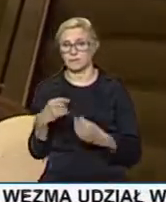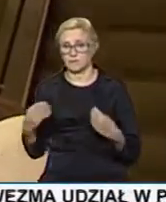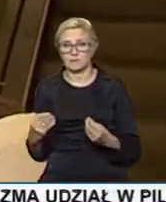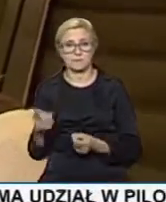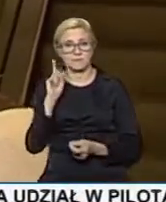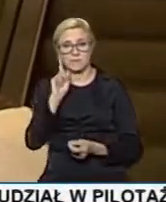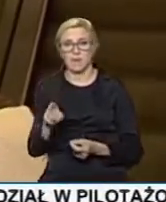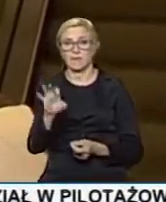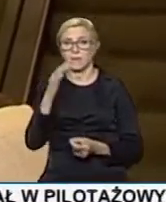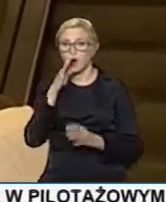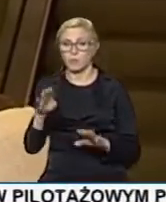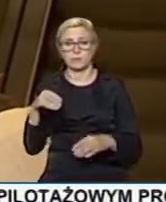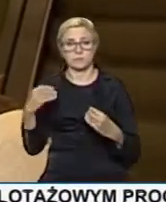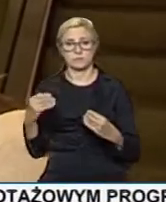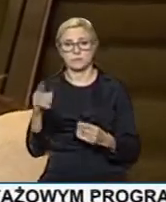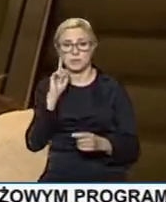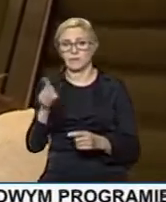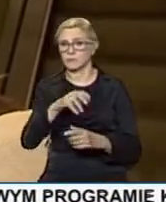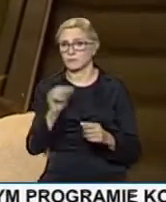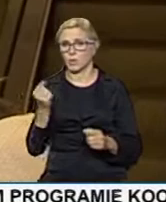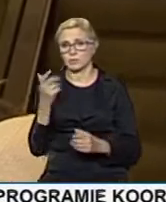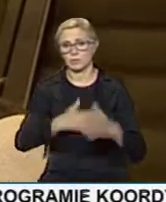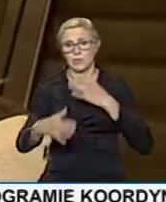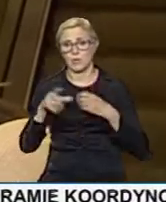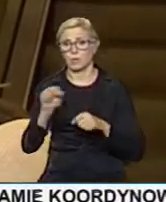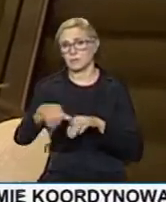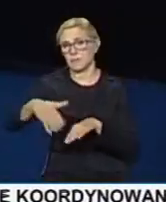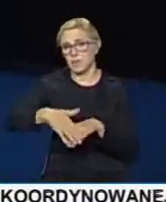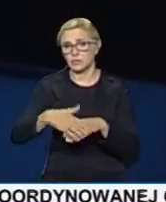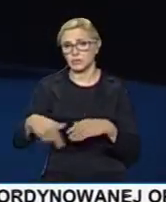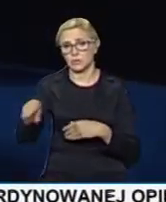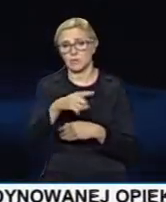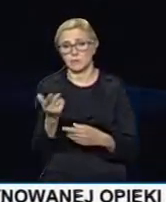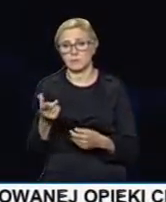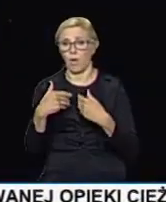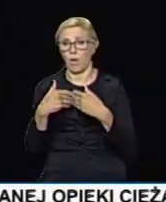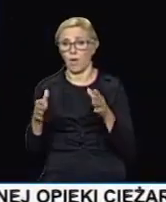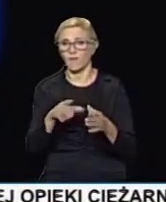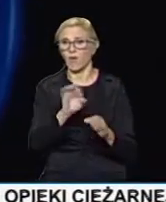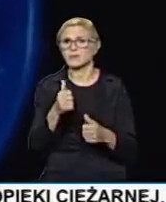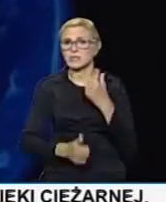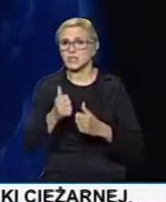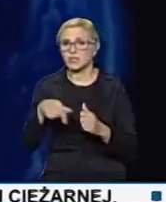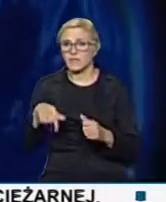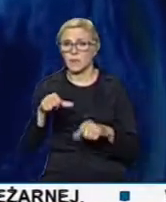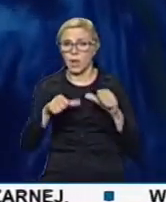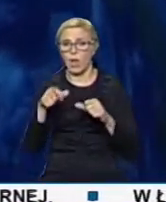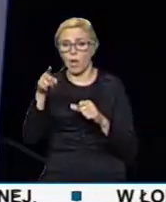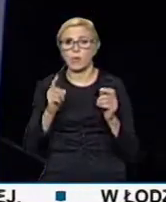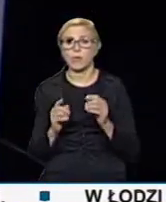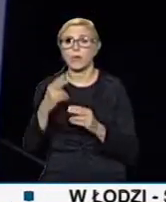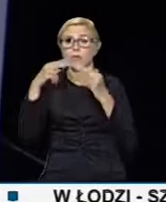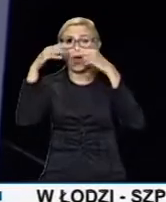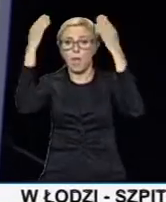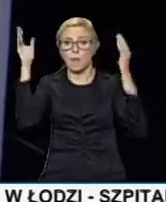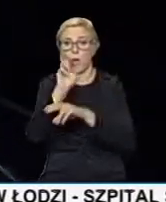Fantastyczne, naprawdę. Pokaz świetny, bardzo się cieszymy, że mamy tutaj blisko coś takiego. Od otwarcia, czyli od stycznia tego roku, planetarium odwiedziło